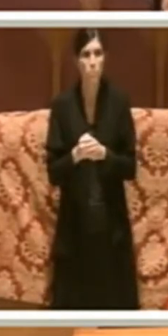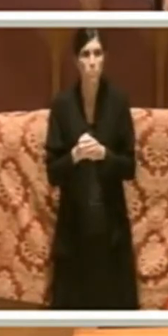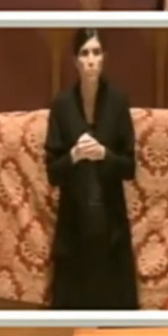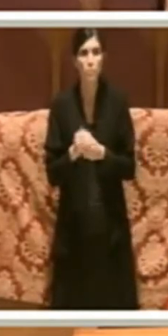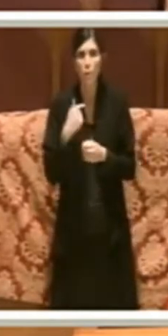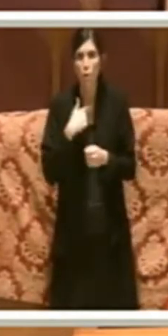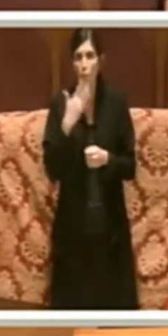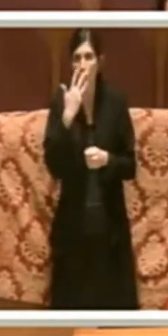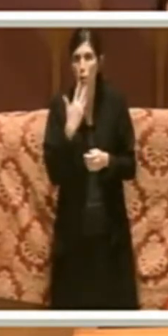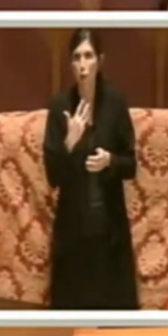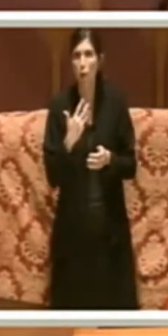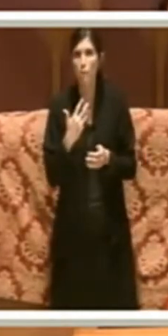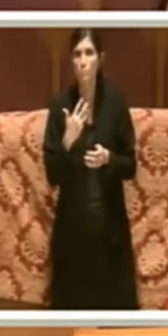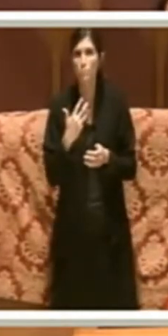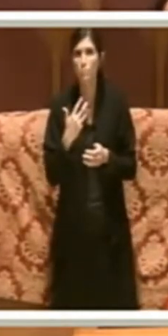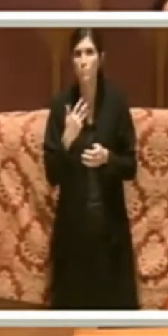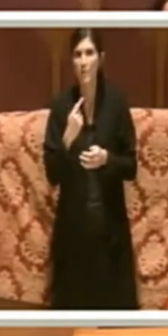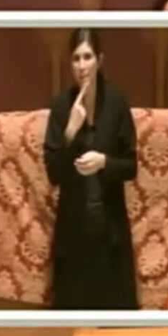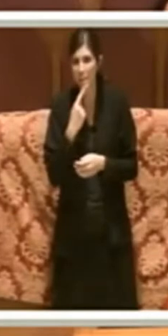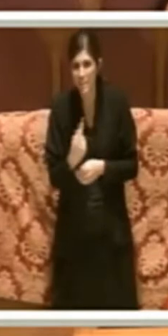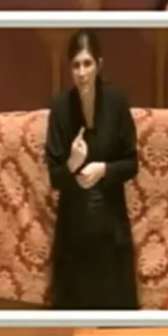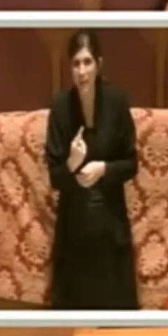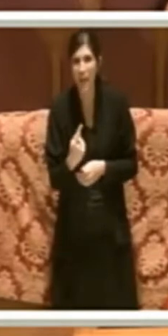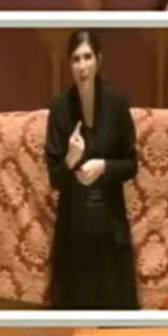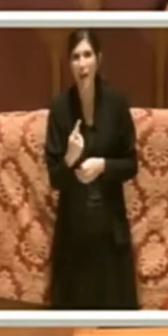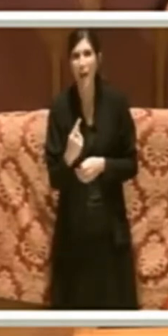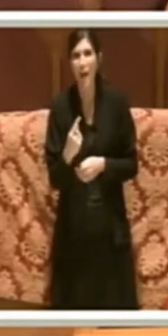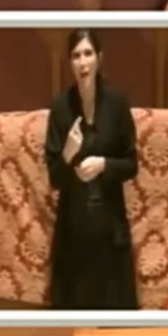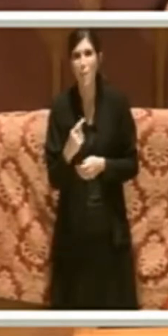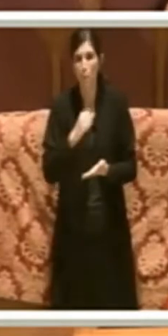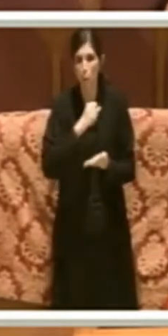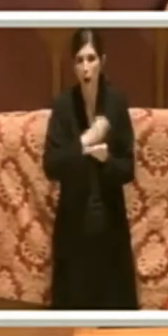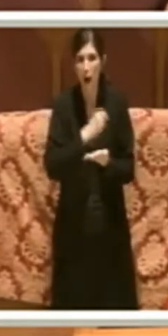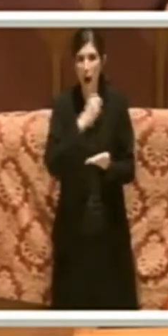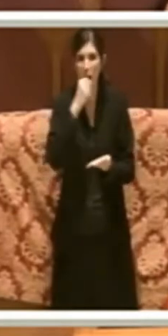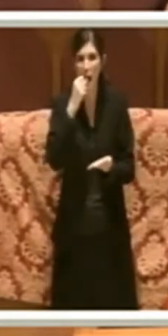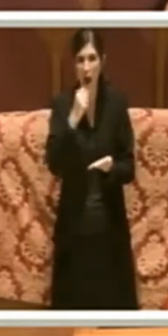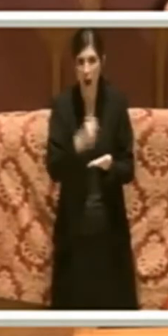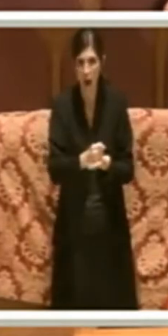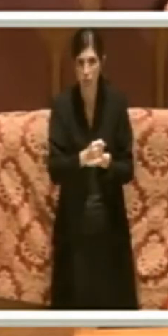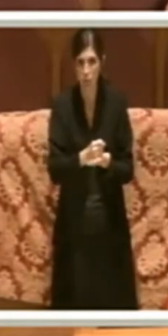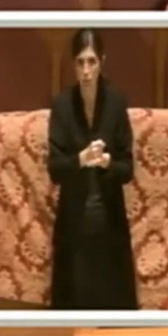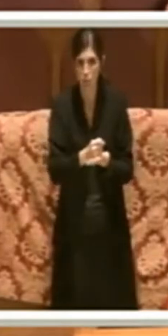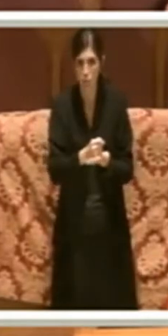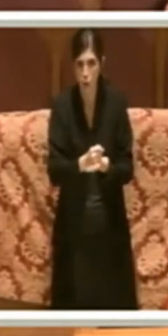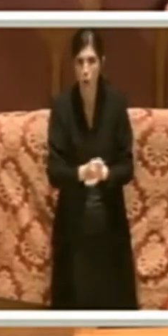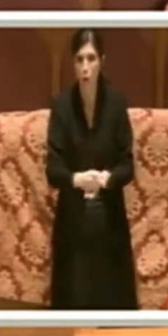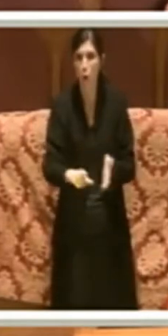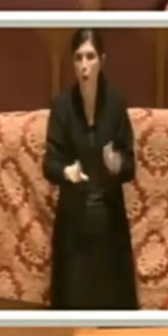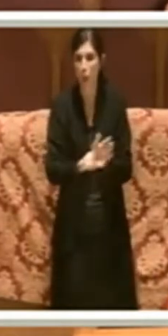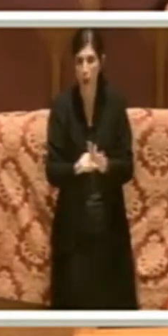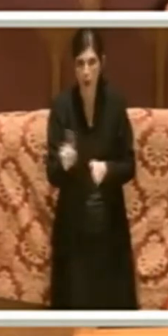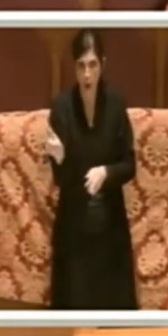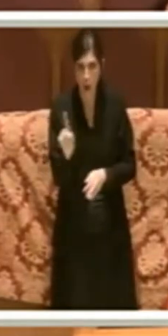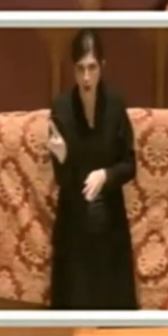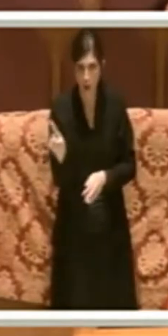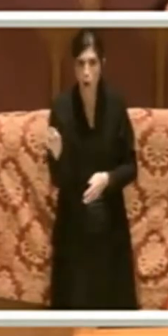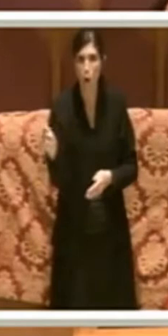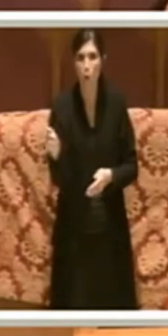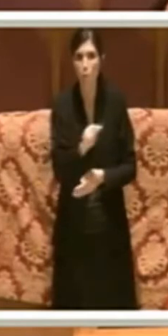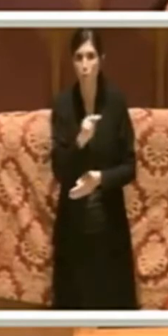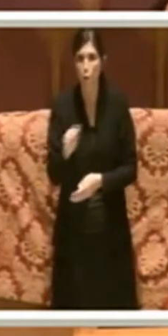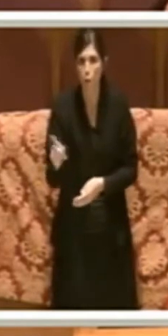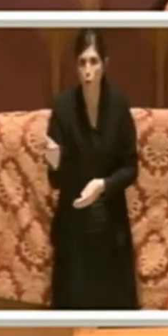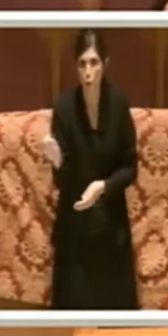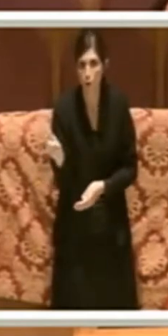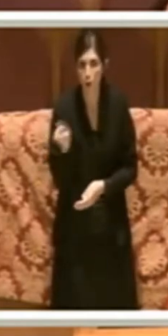vorrei sottolineare che non stiamo votando un atto eversivo, perché sembrerebbe quasi che all'Assemblea